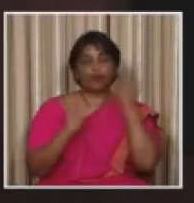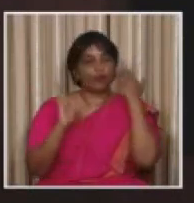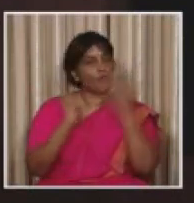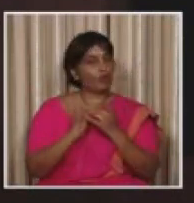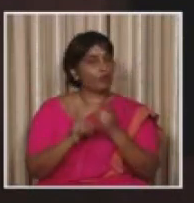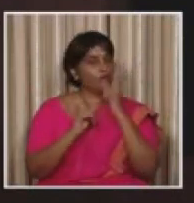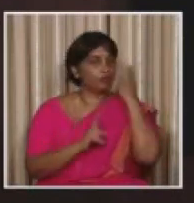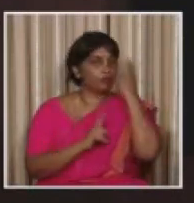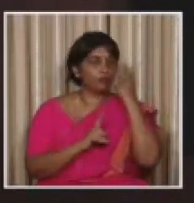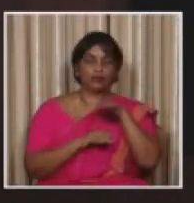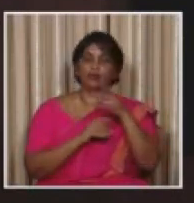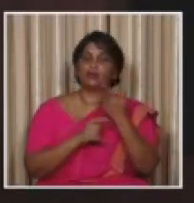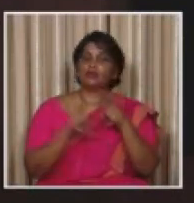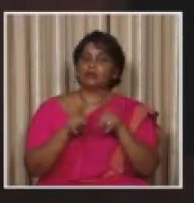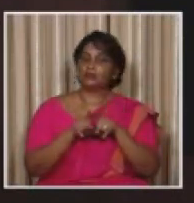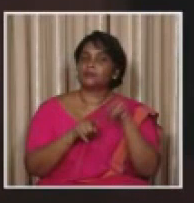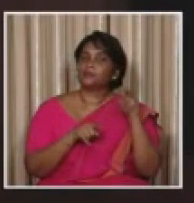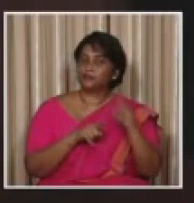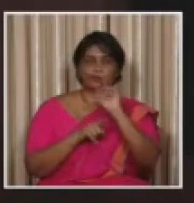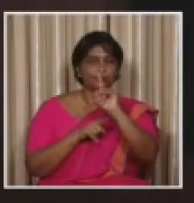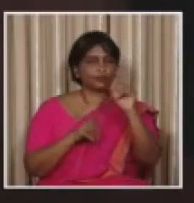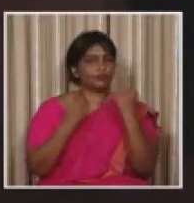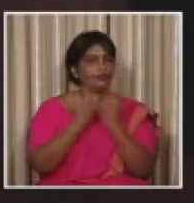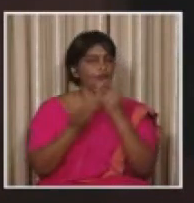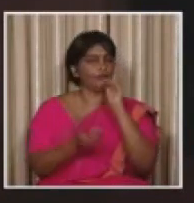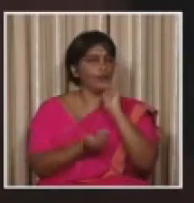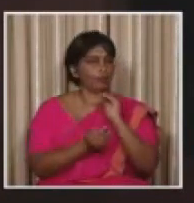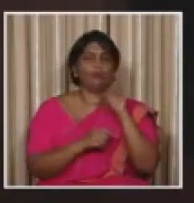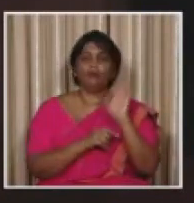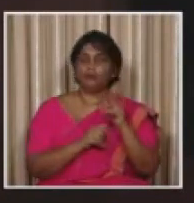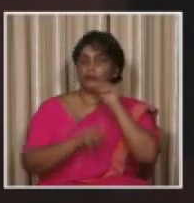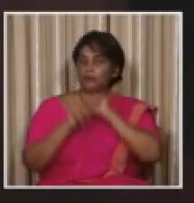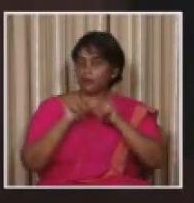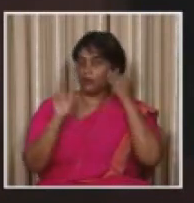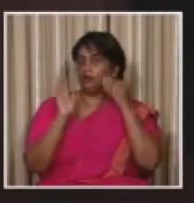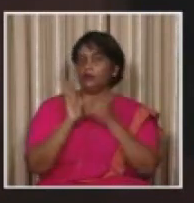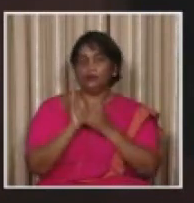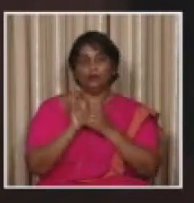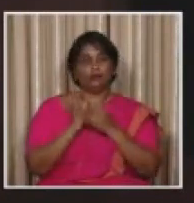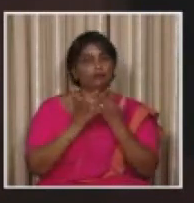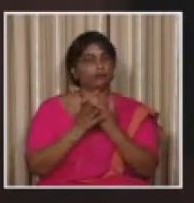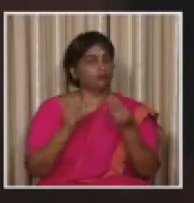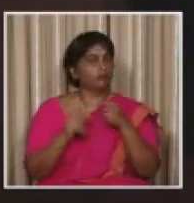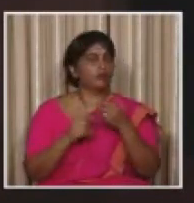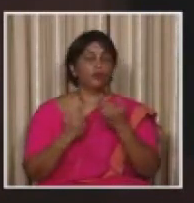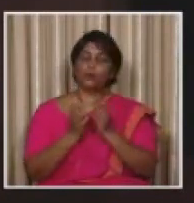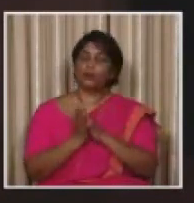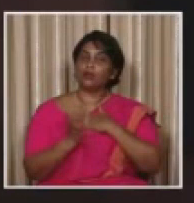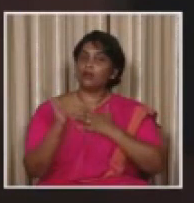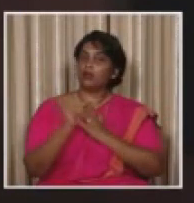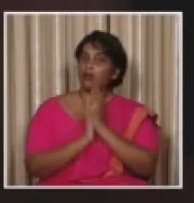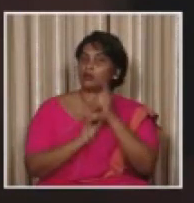නම් බුද්ධිමය දේපලක් විදියට අපිට ඒ එක් එක් ඒ ශාක පැලෑටි වල තිබෙන ඖෂධීය ගුණයන් නිස්සාරණයන් අපි අපිට අයිති